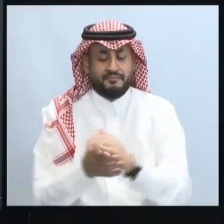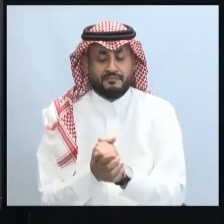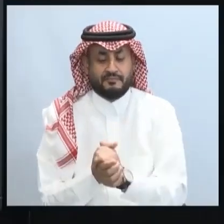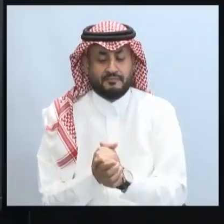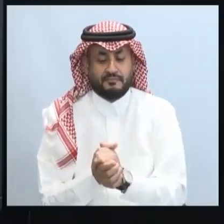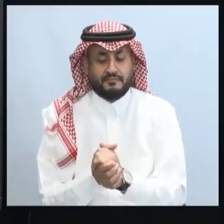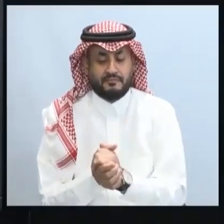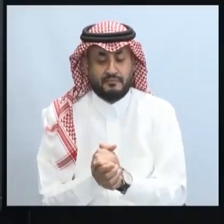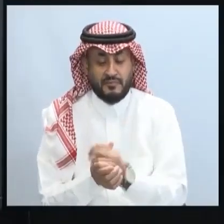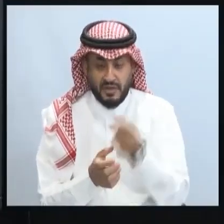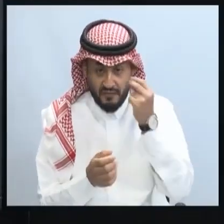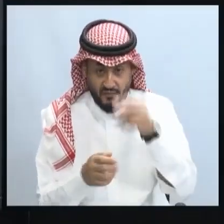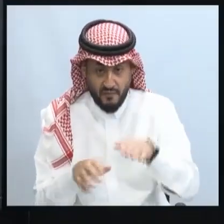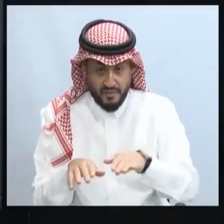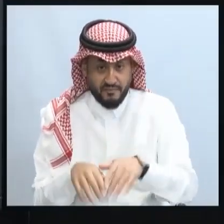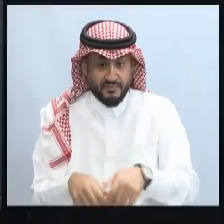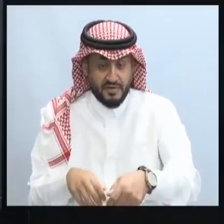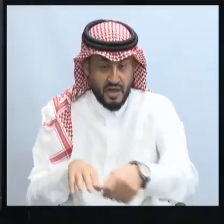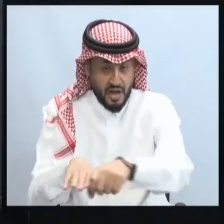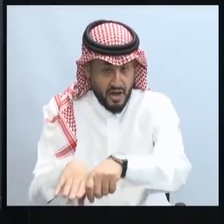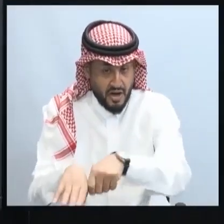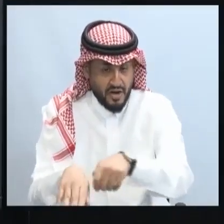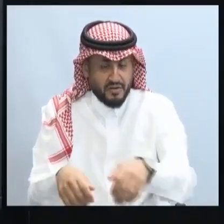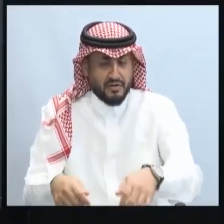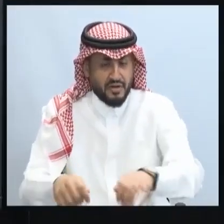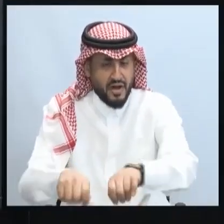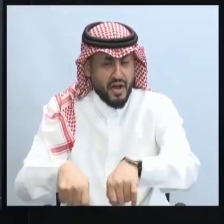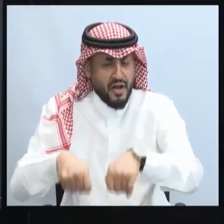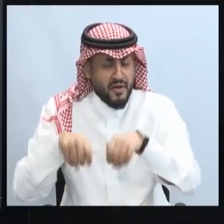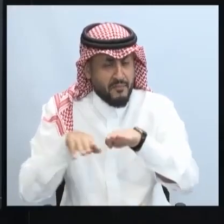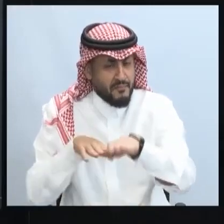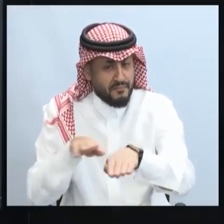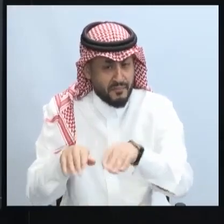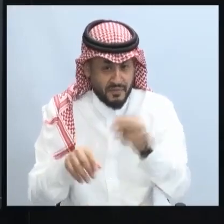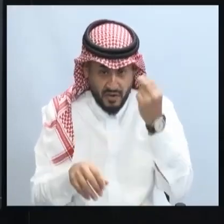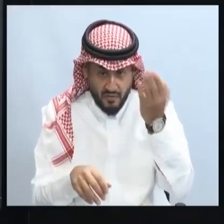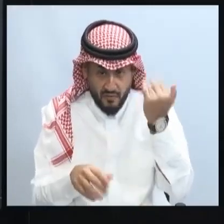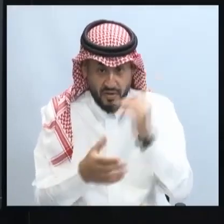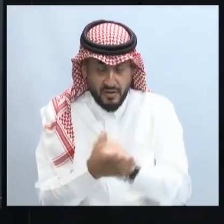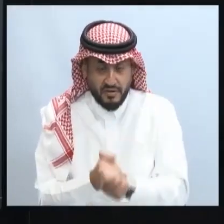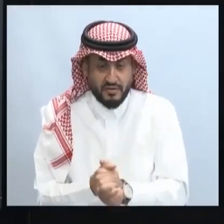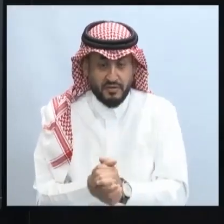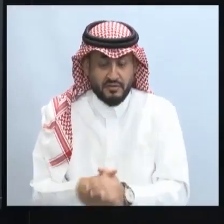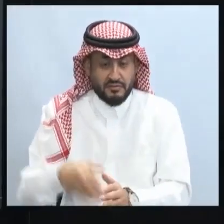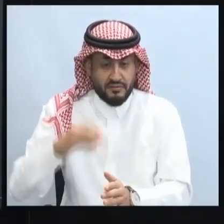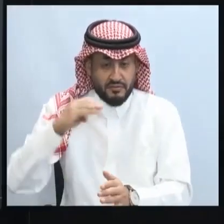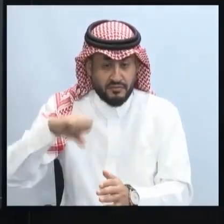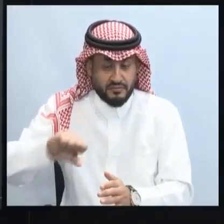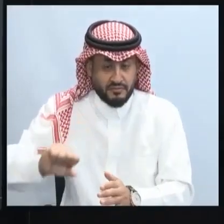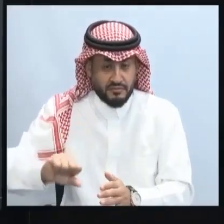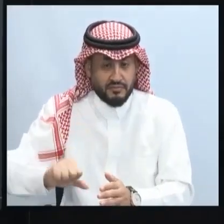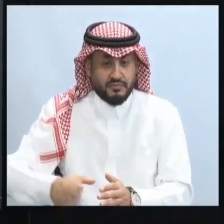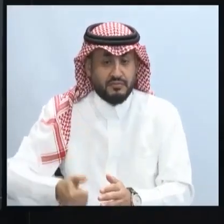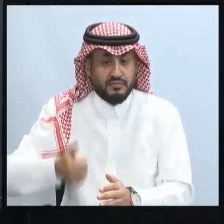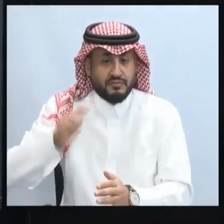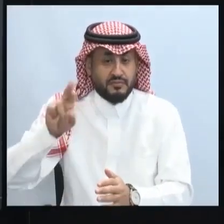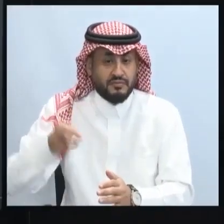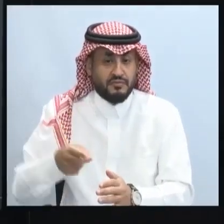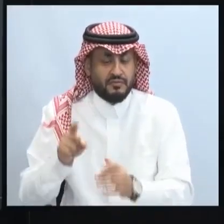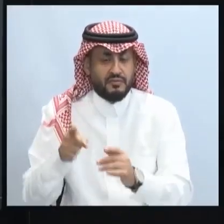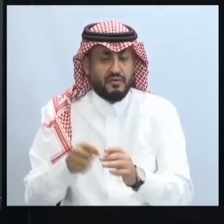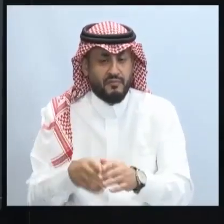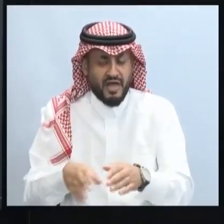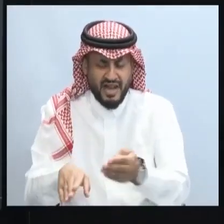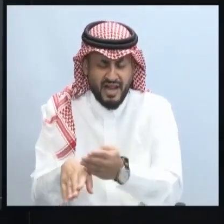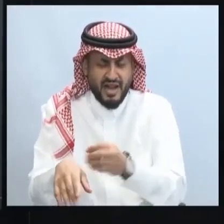الجوارب او الشراب او غير ذلك من هذه الامور التي تكون ساتره للكعب